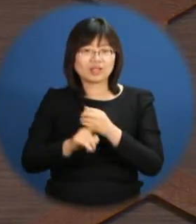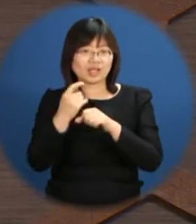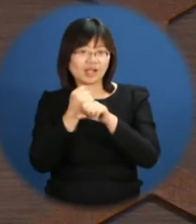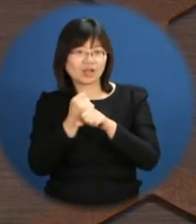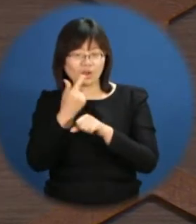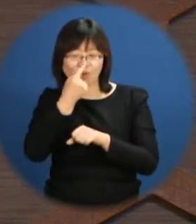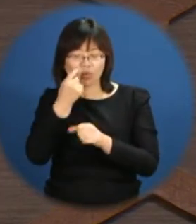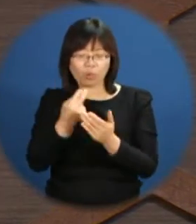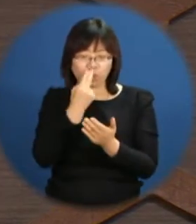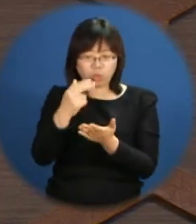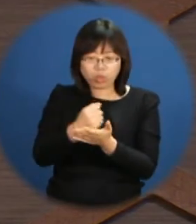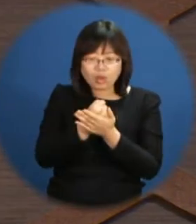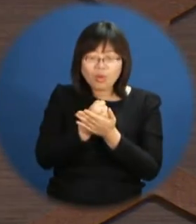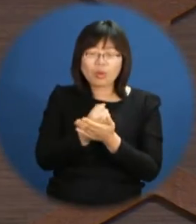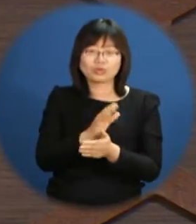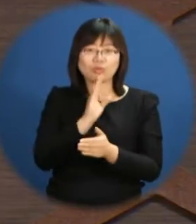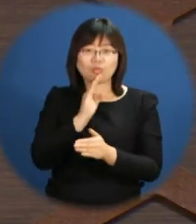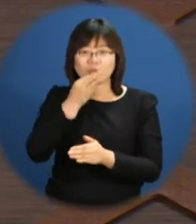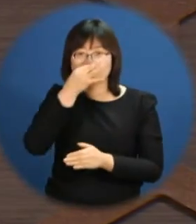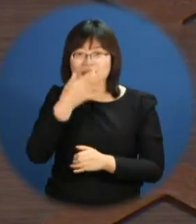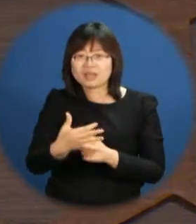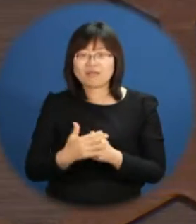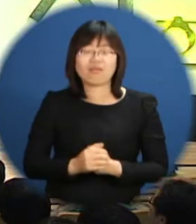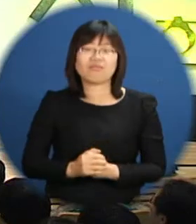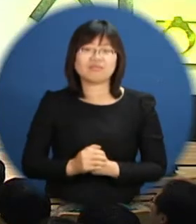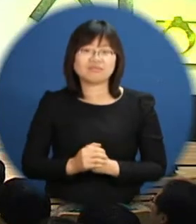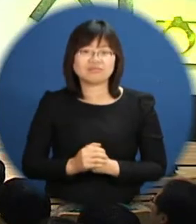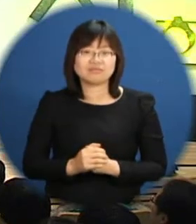마스터 한다는 것은 보통 일이 아닌데요